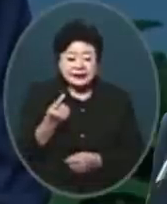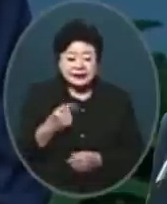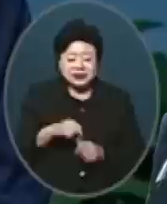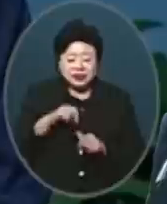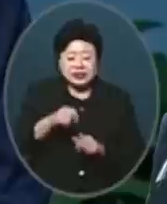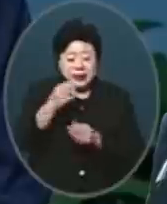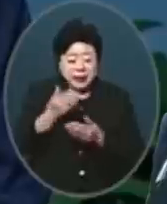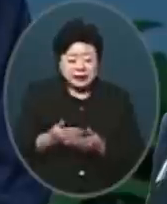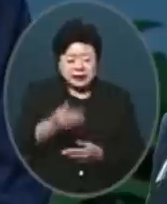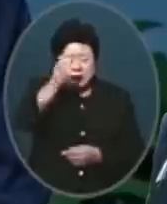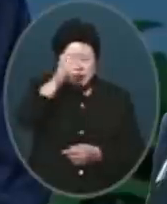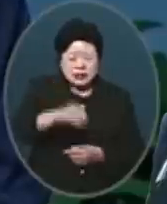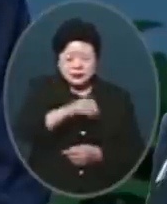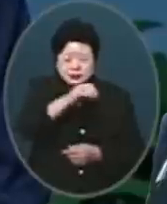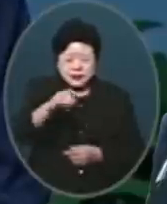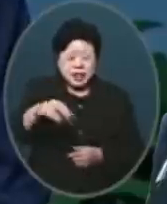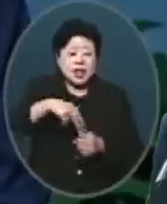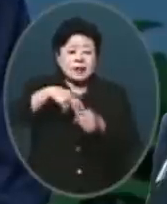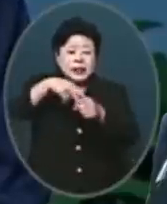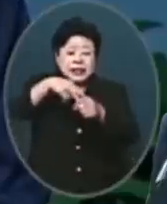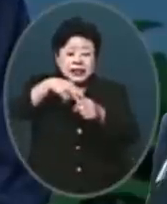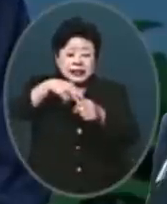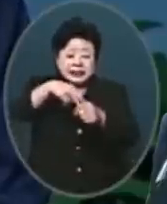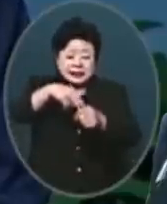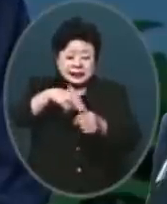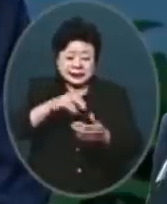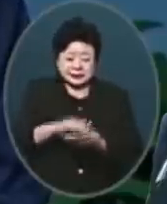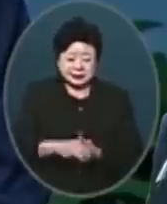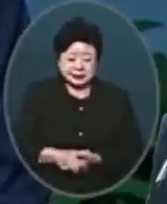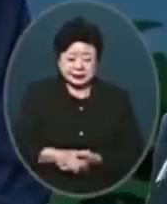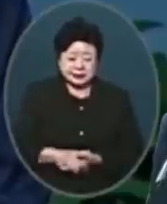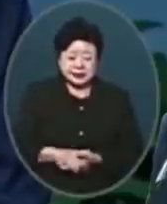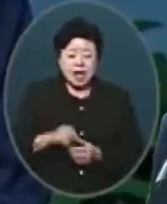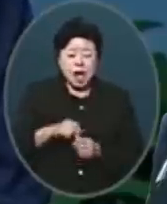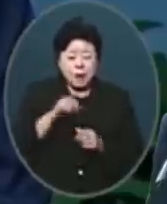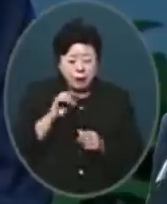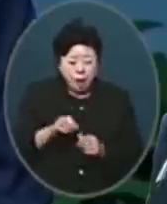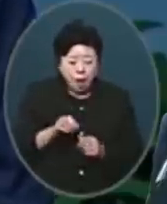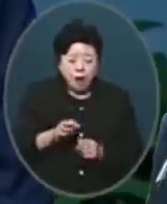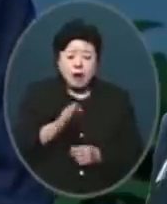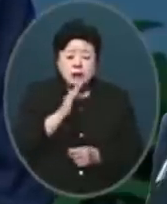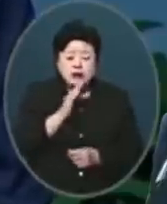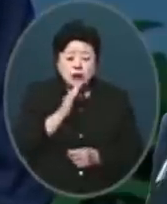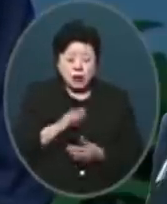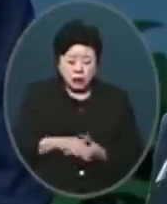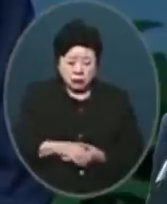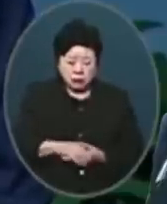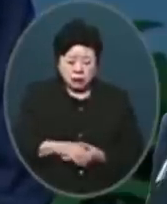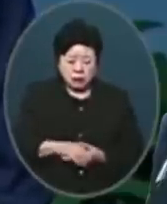정죄를 받아 십자가에 매달린 벌은 마땅한 것이다.